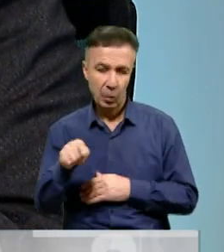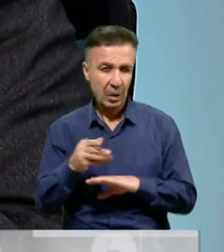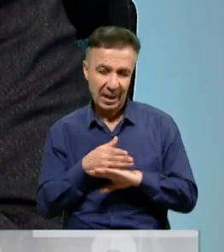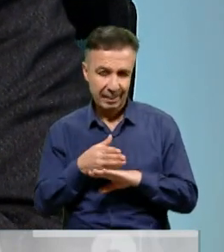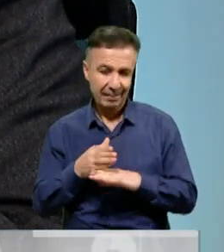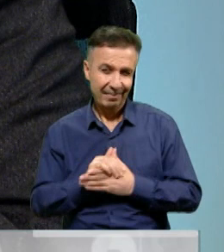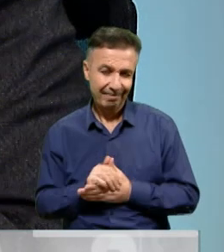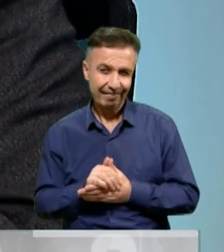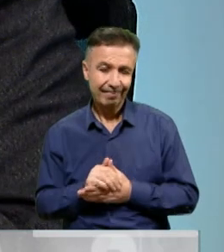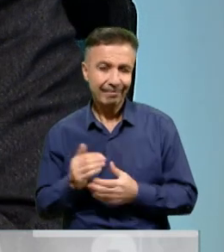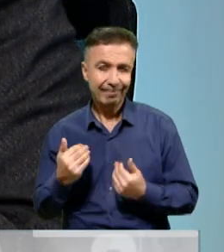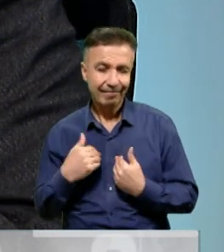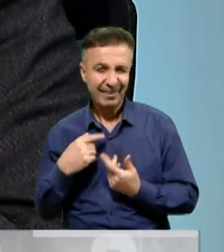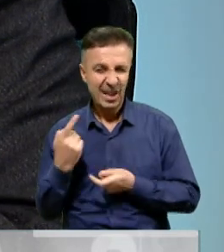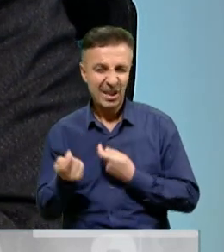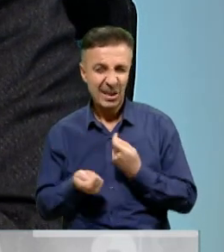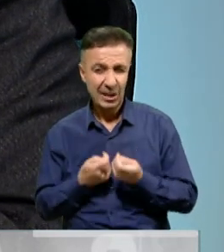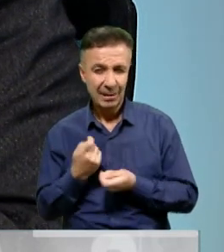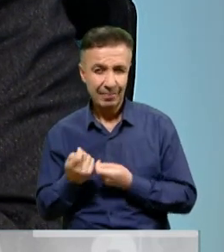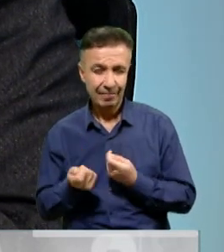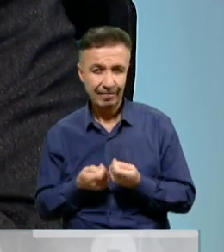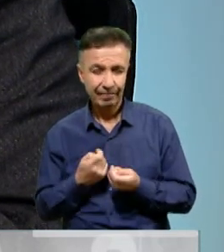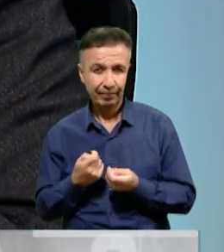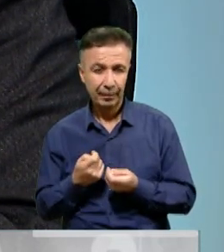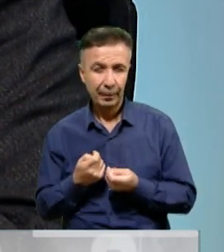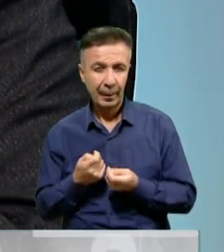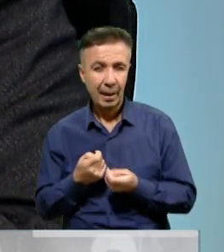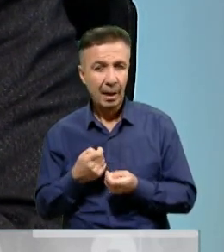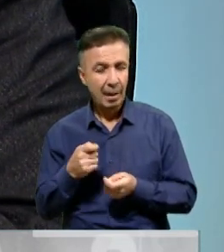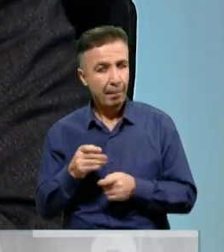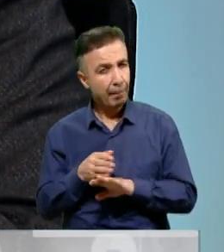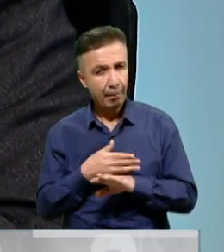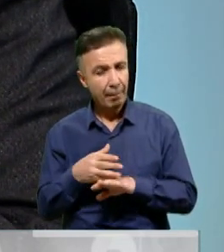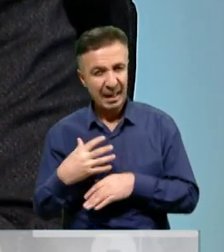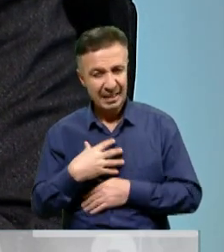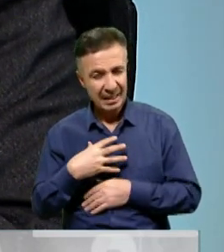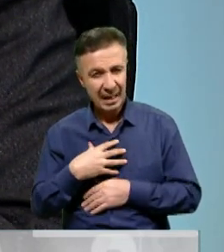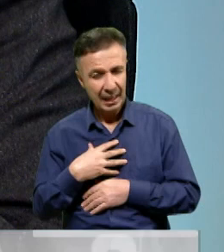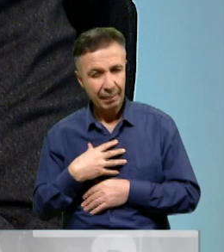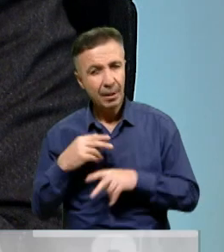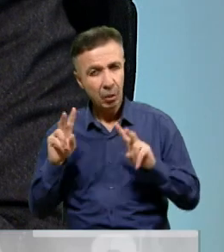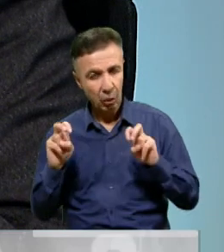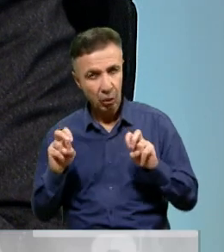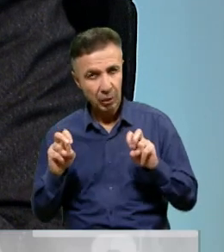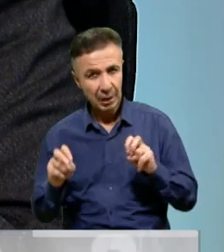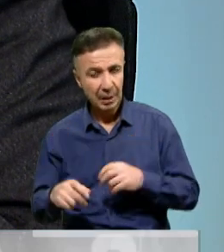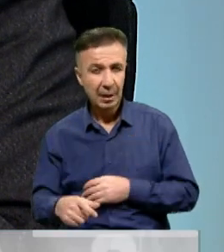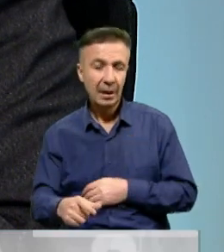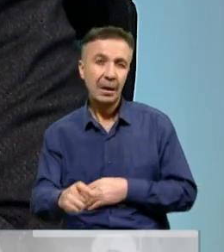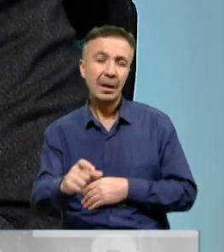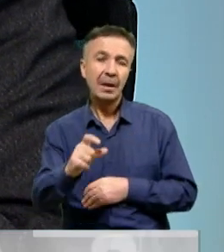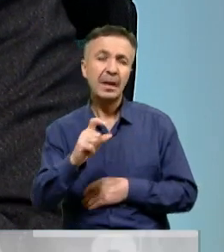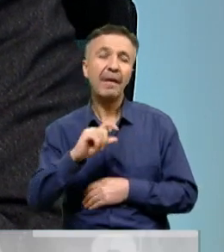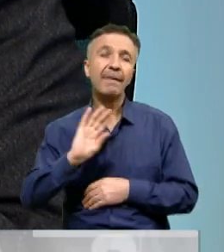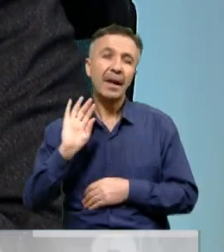ben işin mülkiyet edinme, mülk edinme noktasındaki kısmına cevap